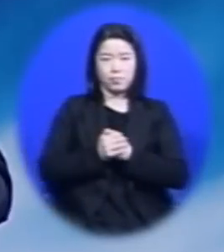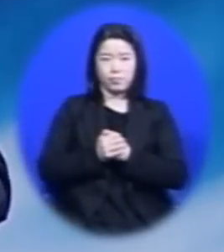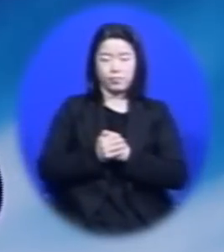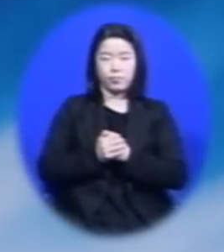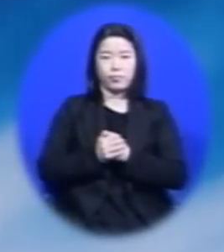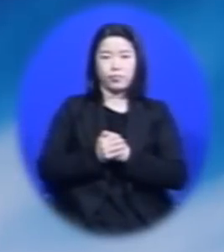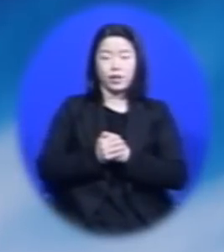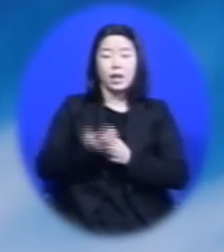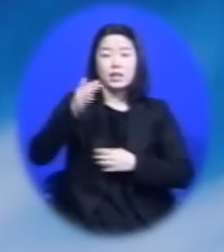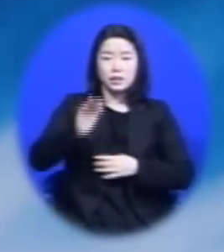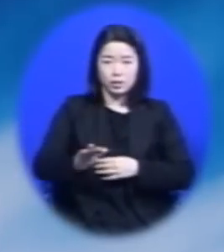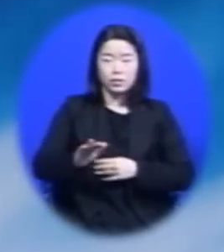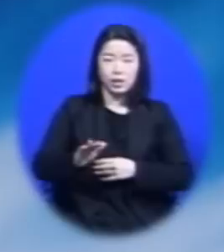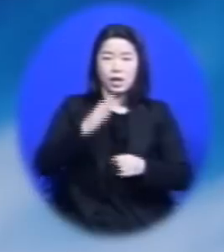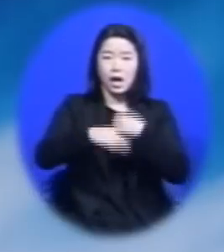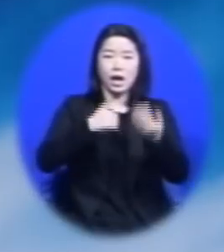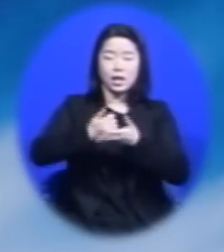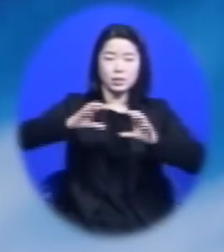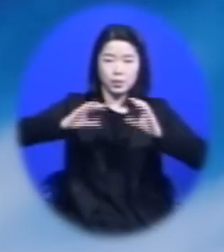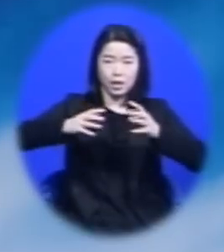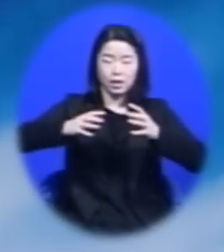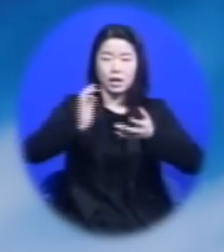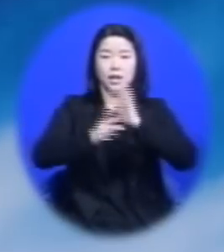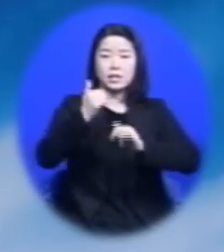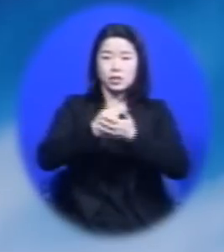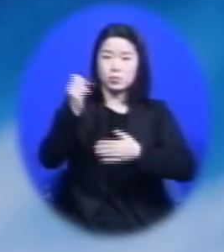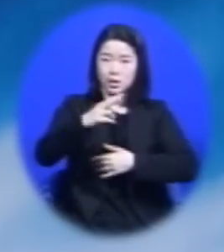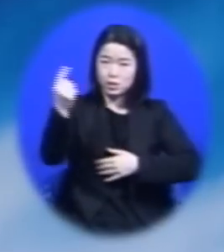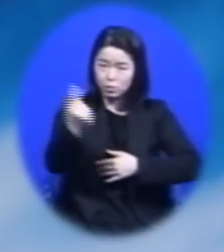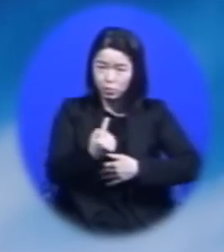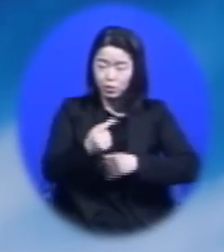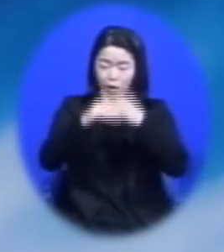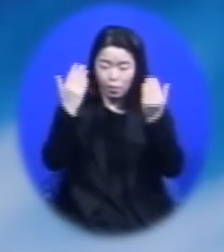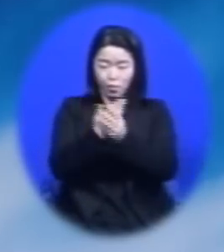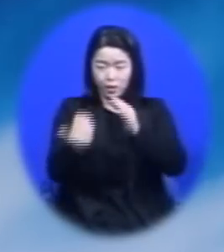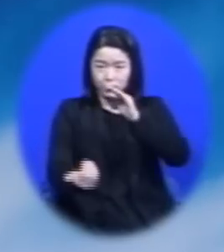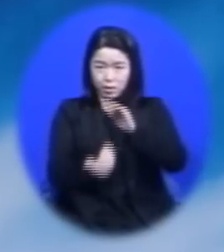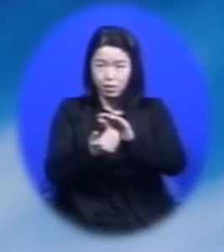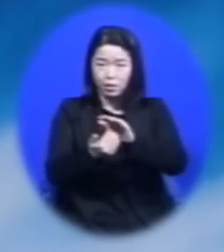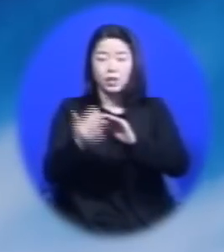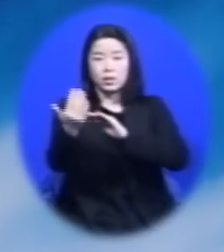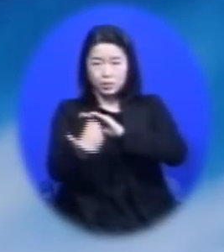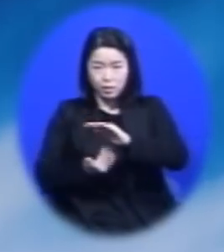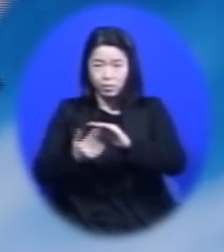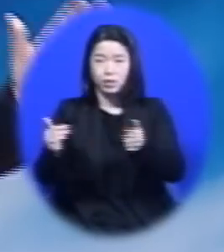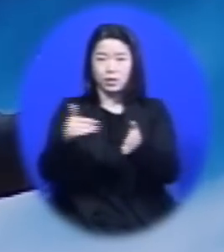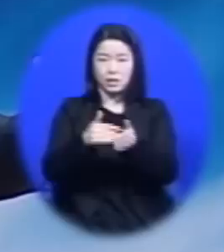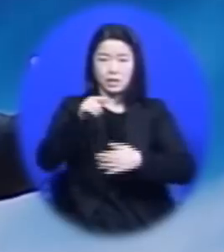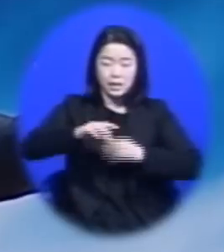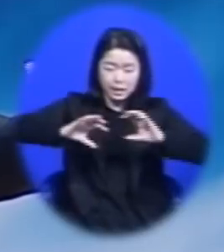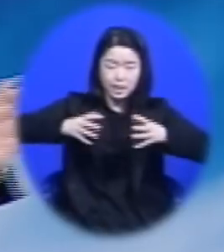않았습니다 그런데 하나님의 나라가 예수님의 재림으로 완성되기 전까지이